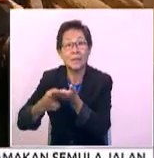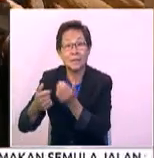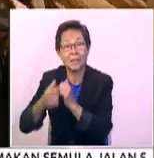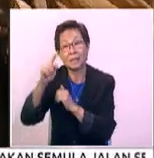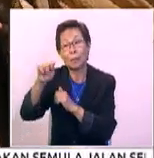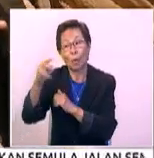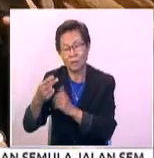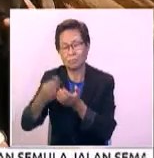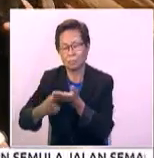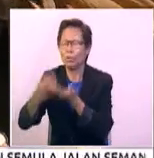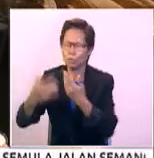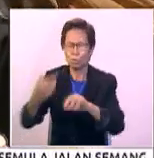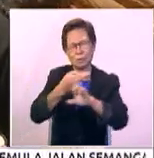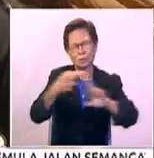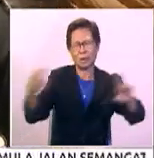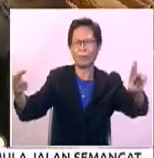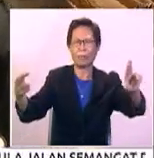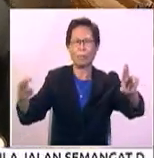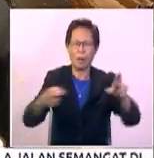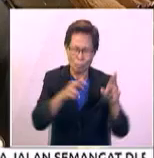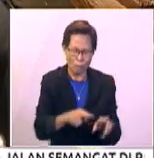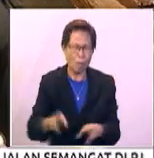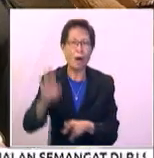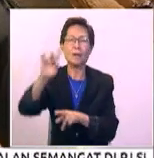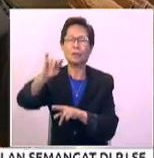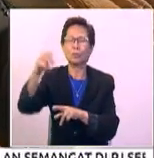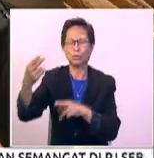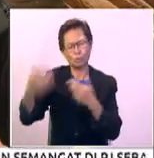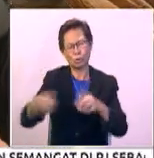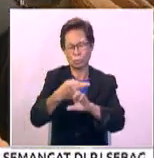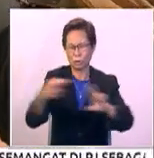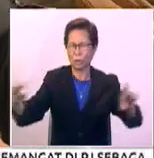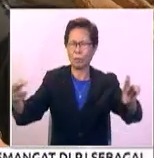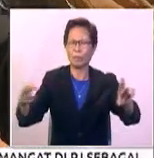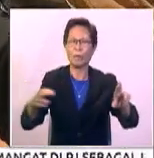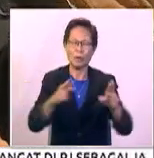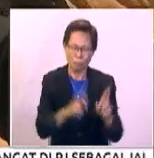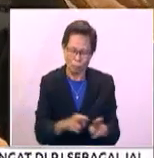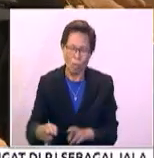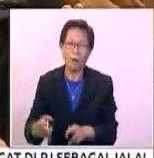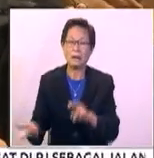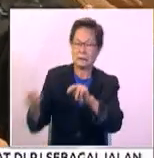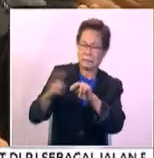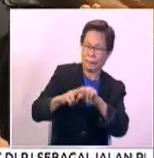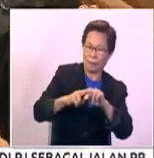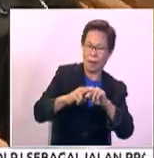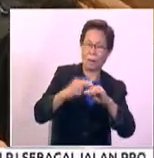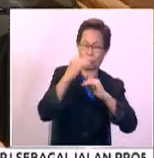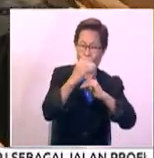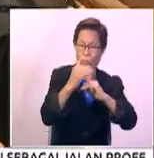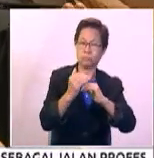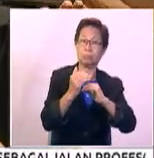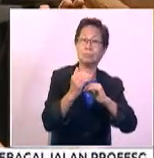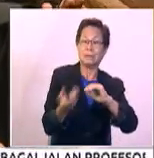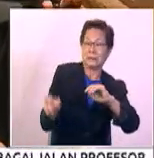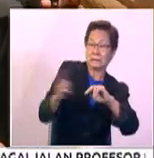ada siap dia punya perancangan dia lah. Ya. Of course dengan tambahan kalau dapat dengan berita baik ini kita